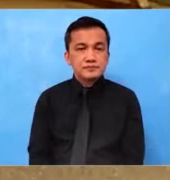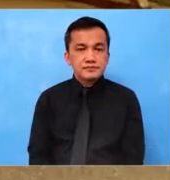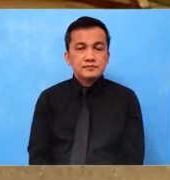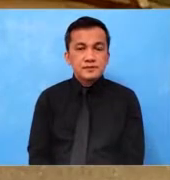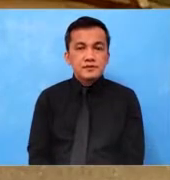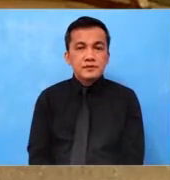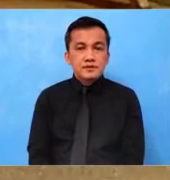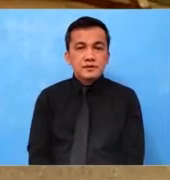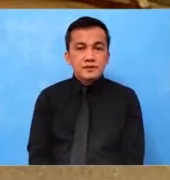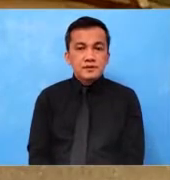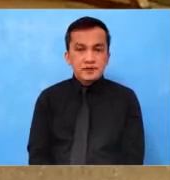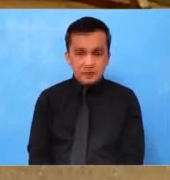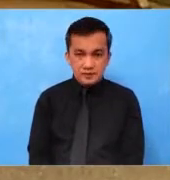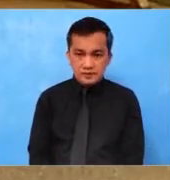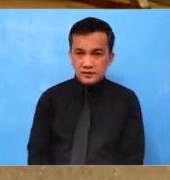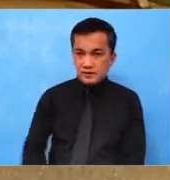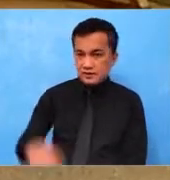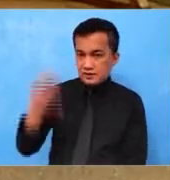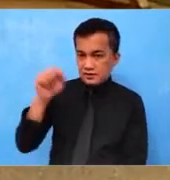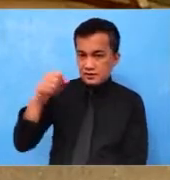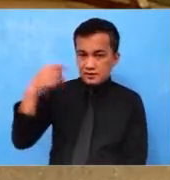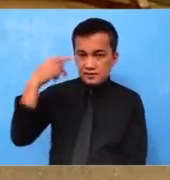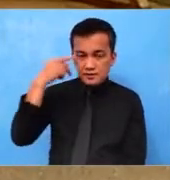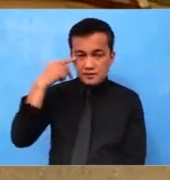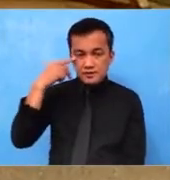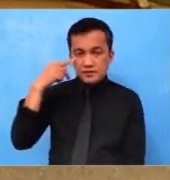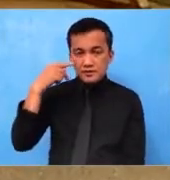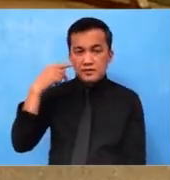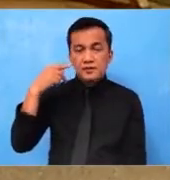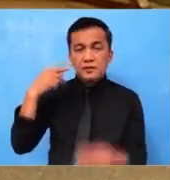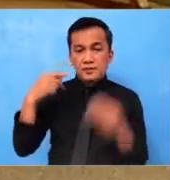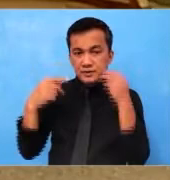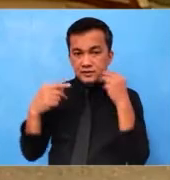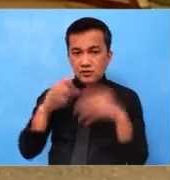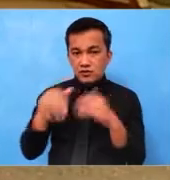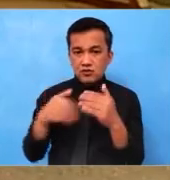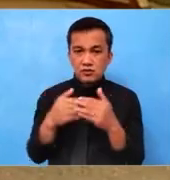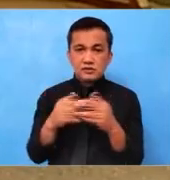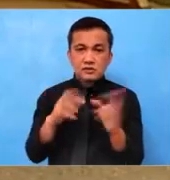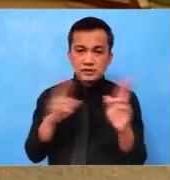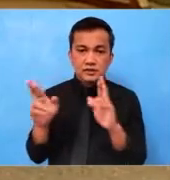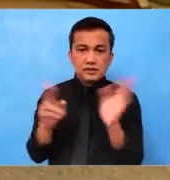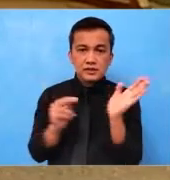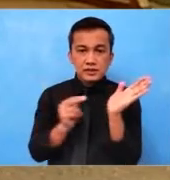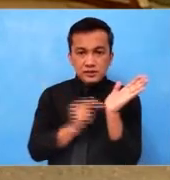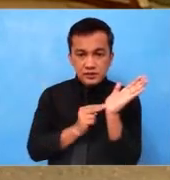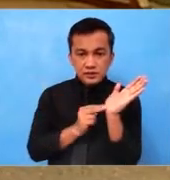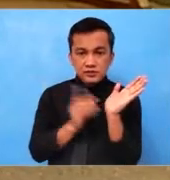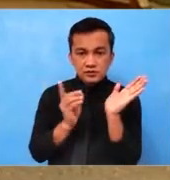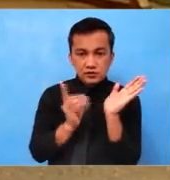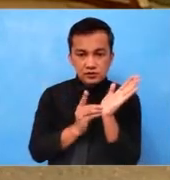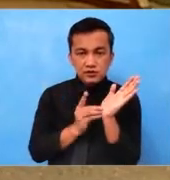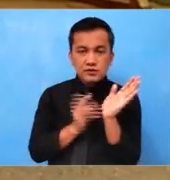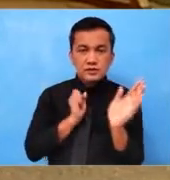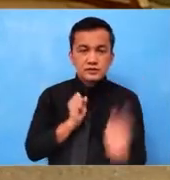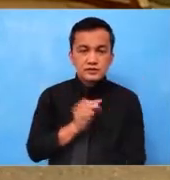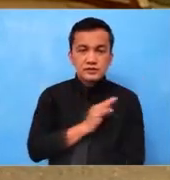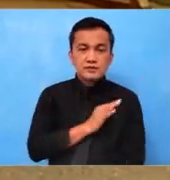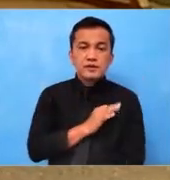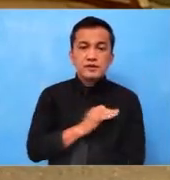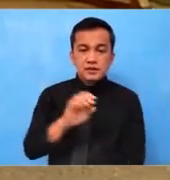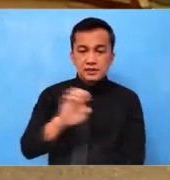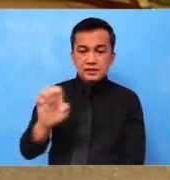Yes, Paolo Mace, all set na nga ang mga nurse, doktor at iba pang staff ng East Avenue Medical Center sa mga posibleng